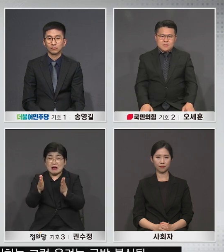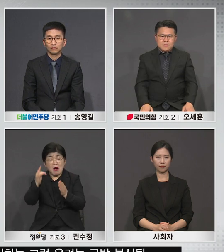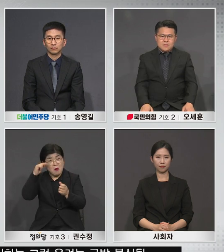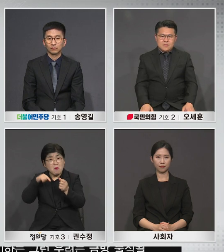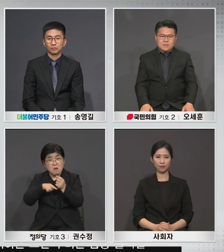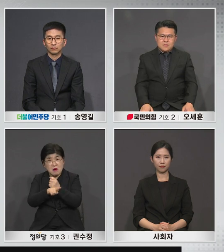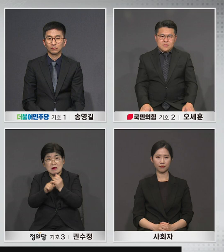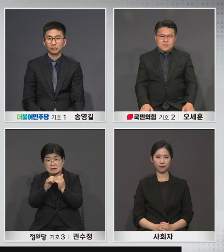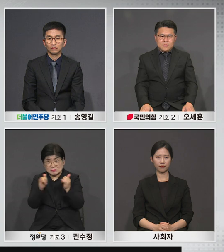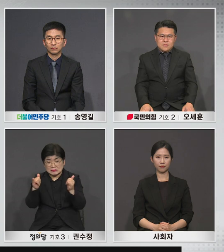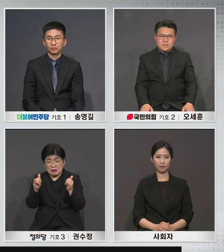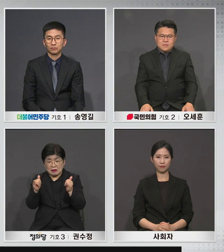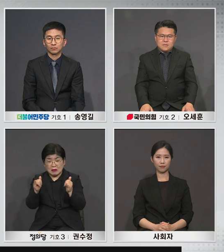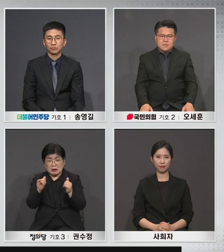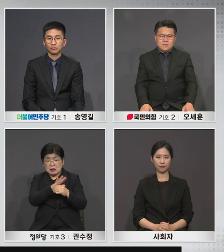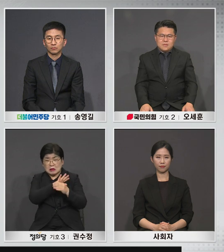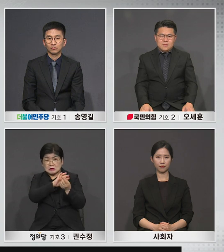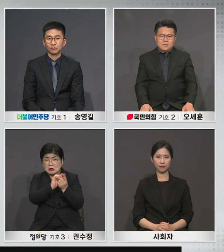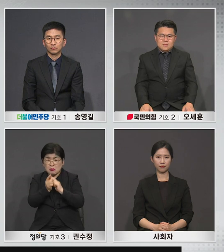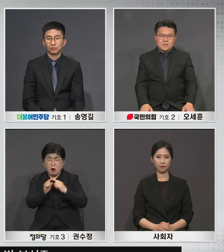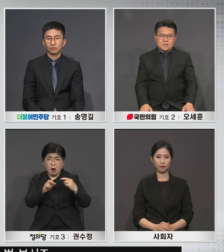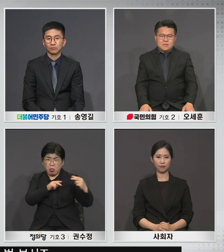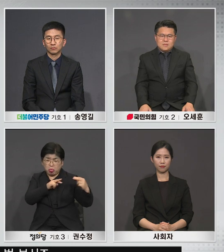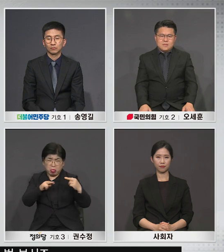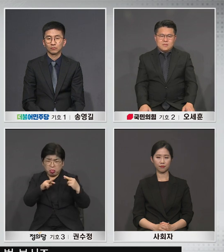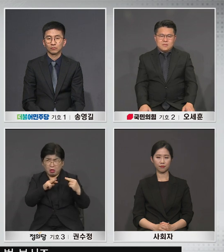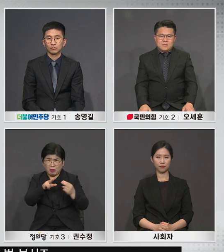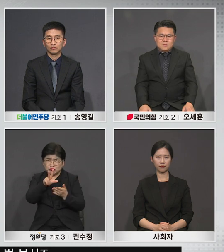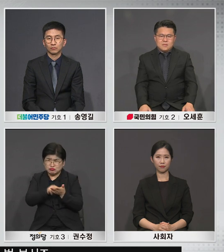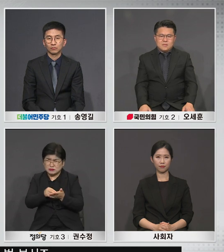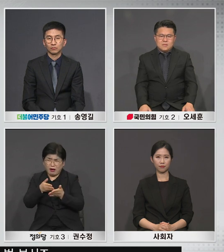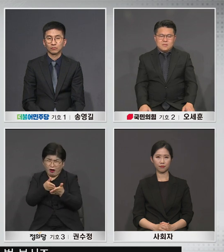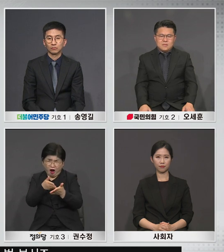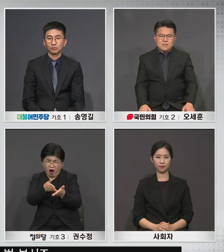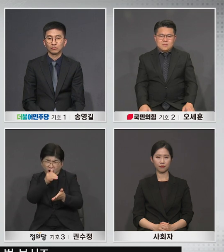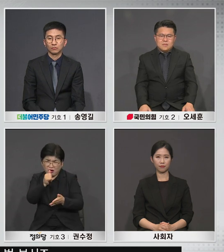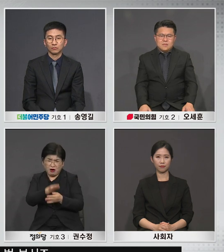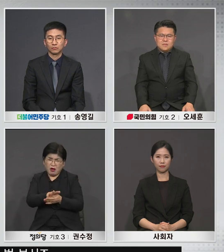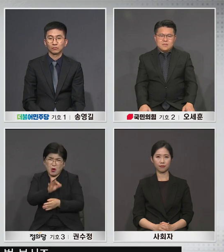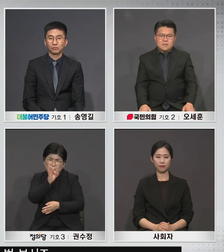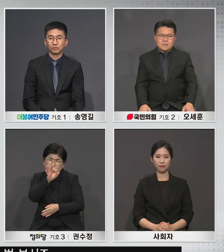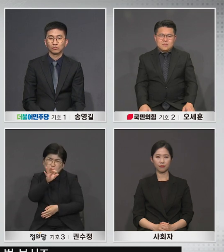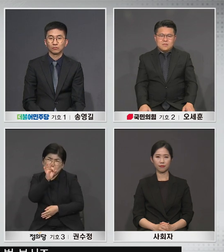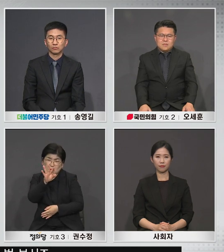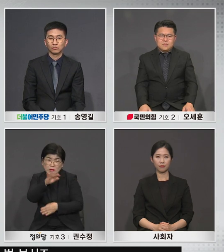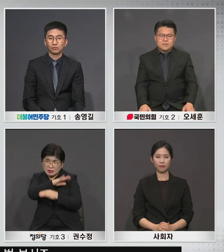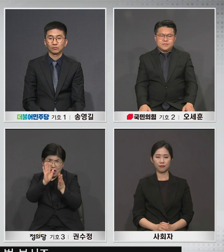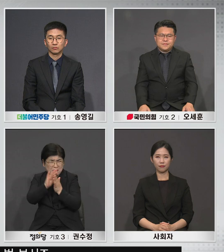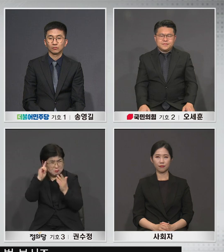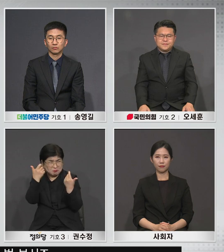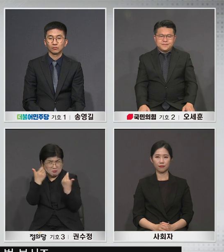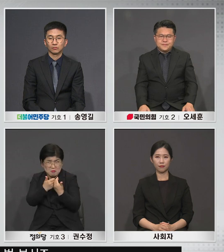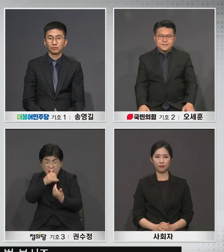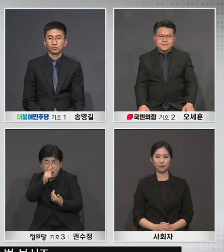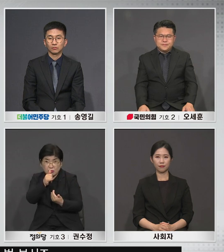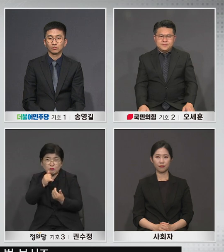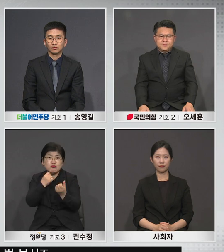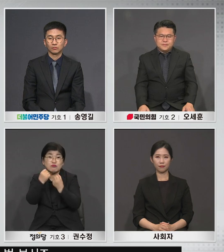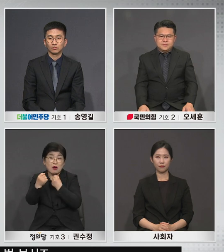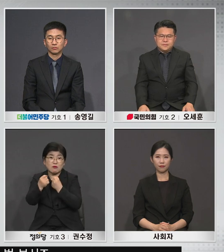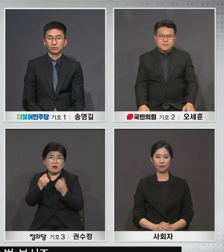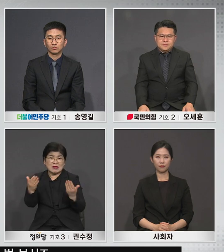사이에서도 대단히 문제점을 지역하고 그것이 가능하지 않다라는 말씀을 했음에도 불구하고 그렇게 했는데요.